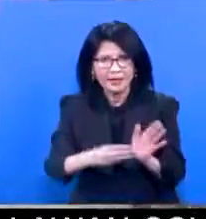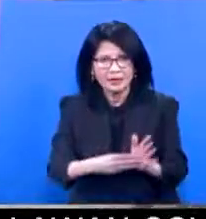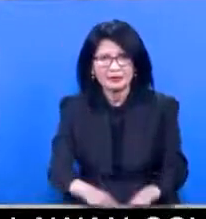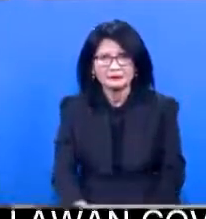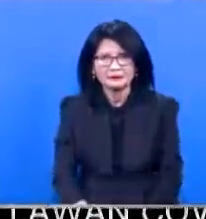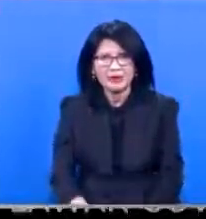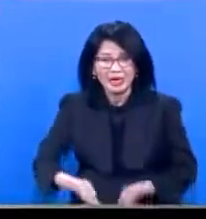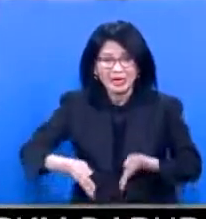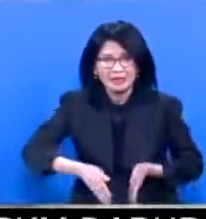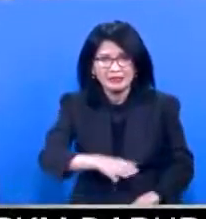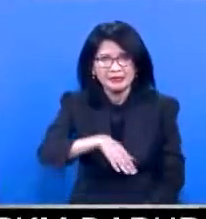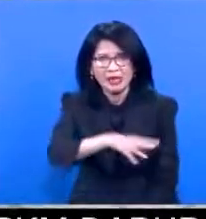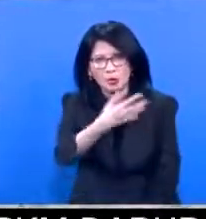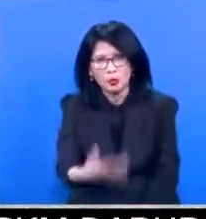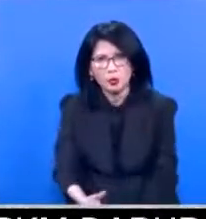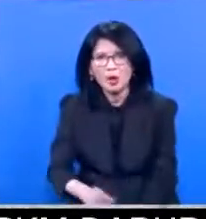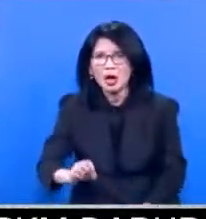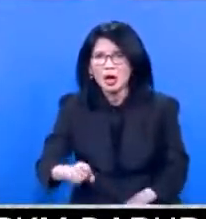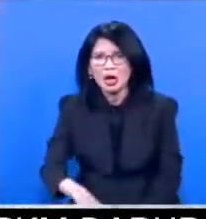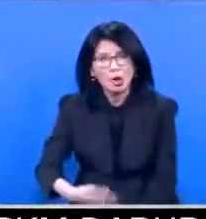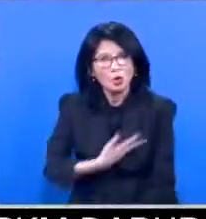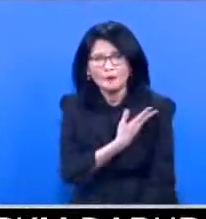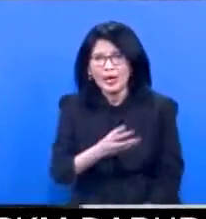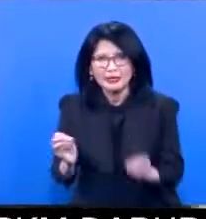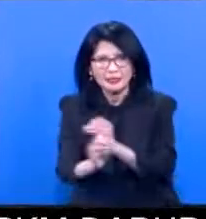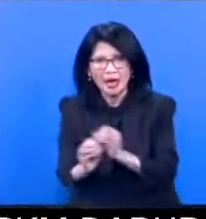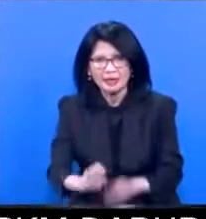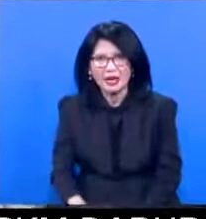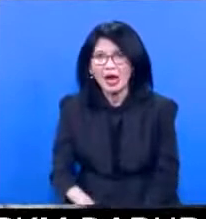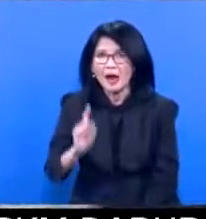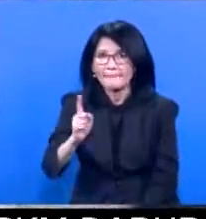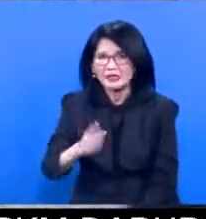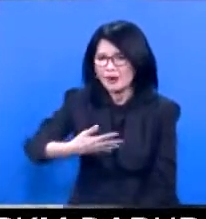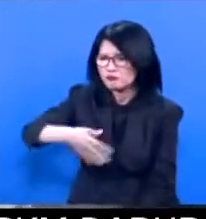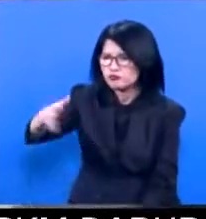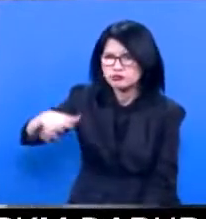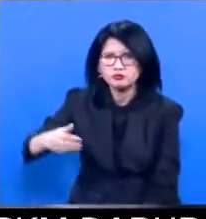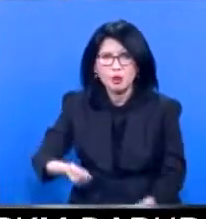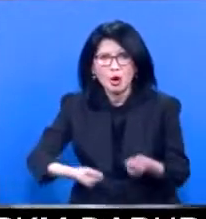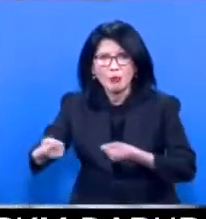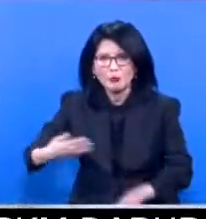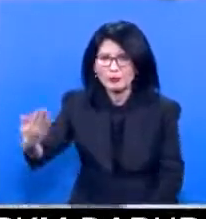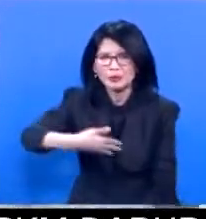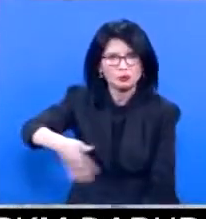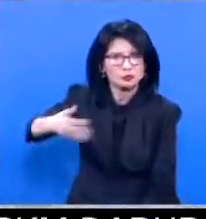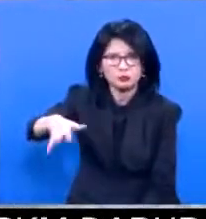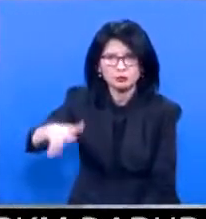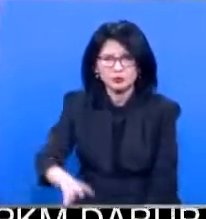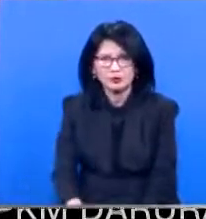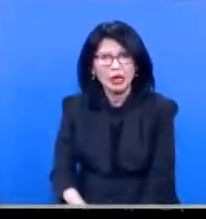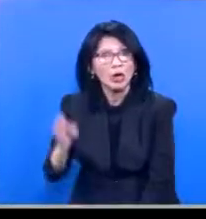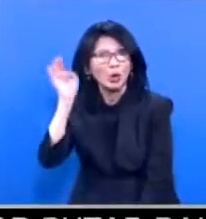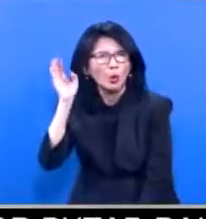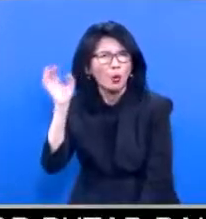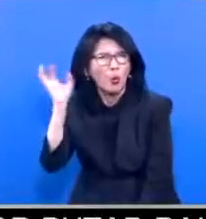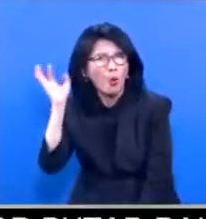amblasnya jalan tidak menelan korban jiwa Karena warga menghalau kendaraan yang akan melintas sebelum amblas warga juga mendengar